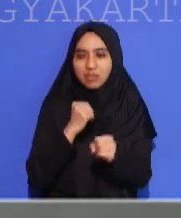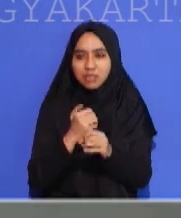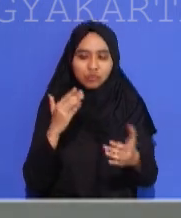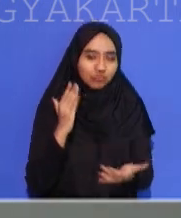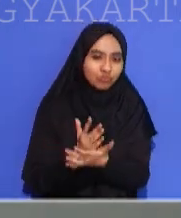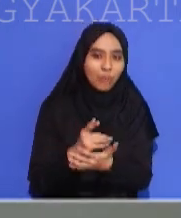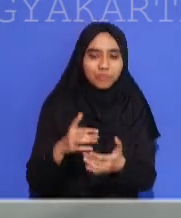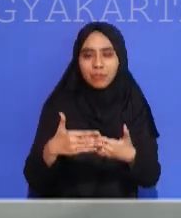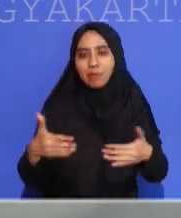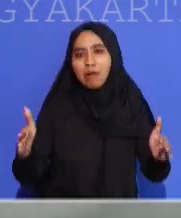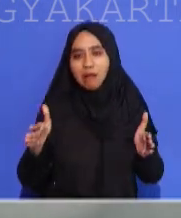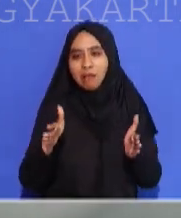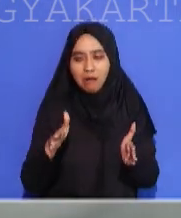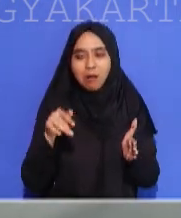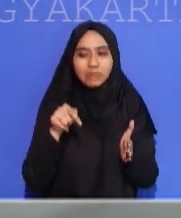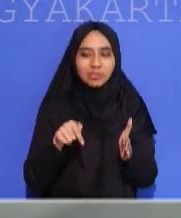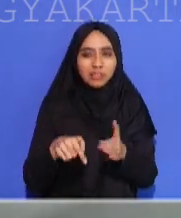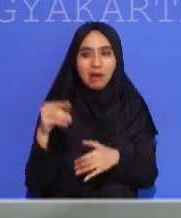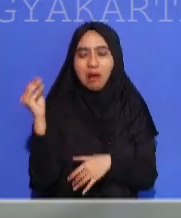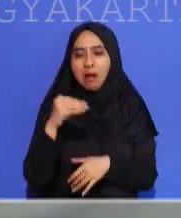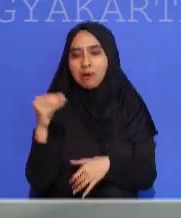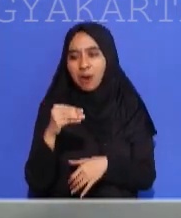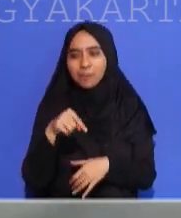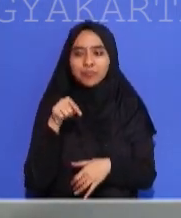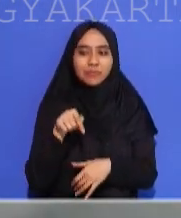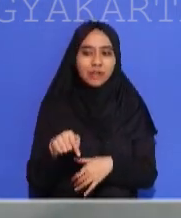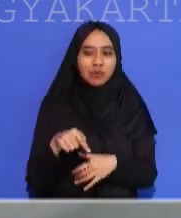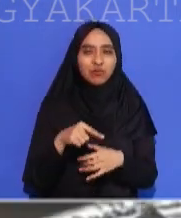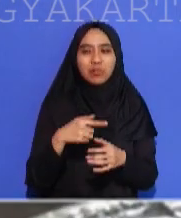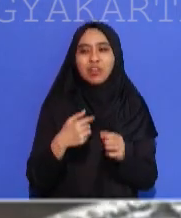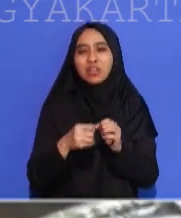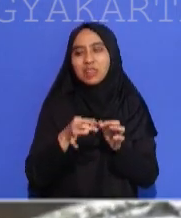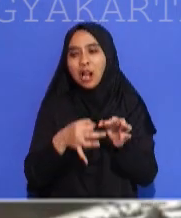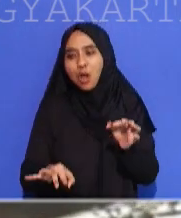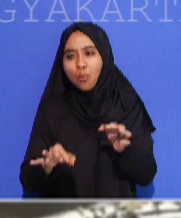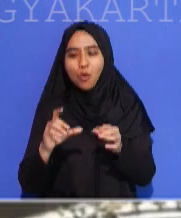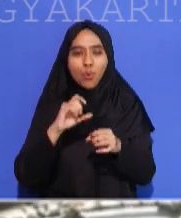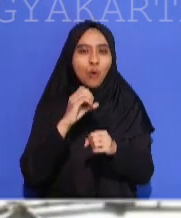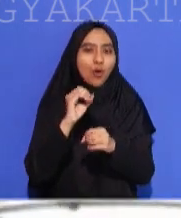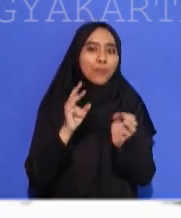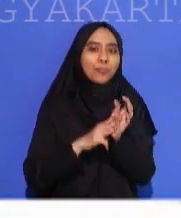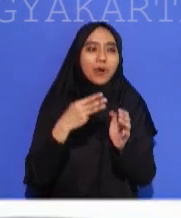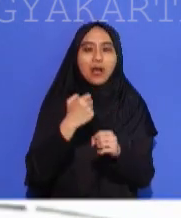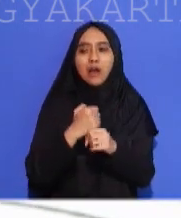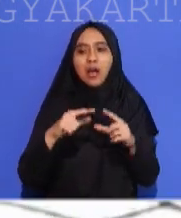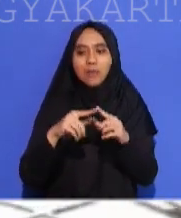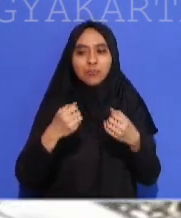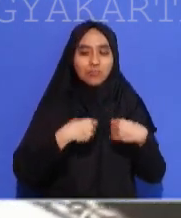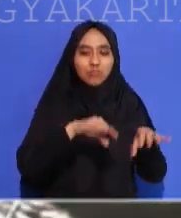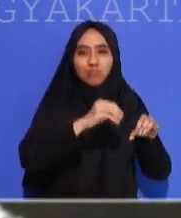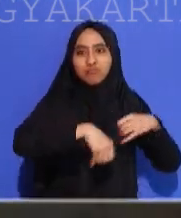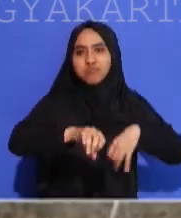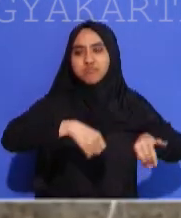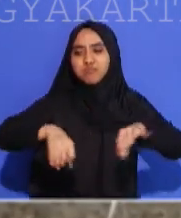peternakan ayam petelur jenis baterai pemeliharaan pada ayam petelur mengandung omega ini dilakukan dengan cara Dil liarkan